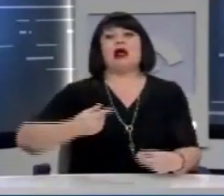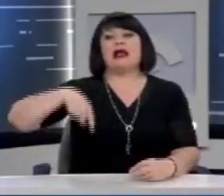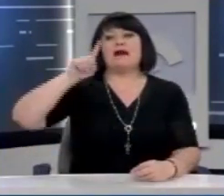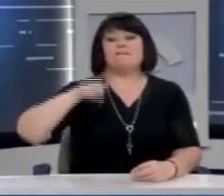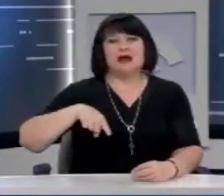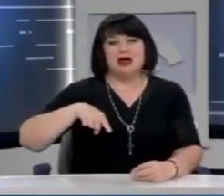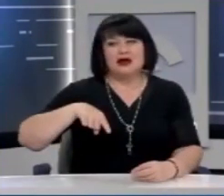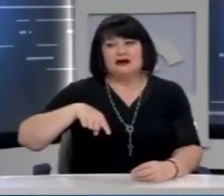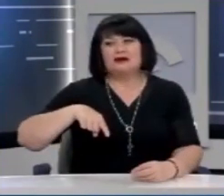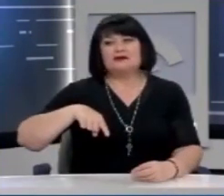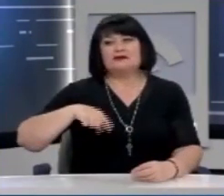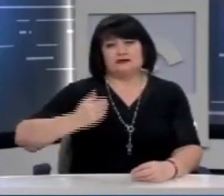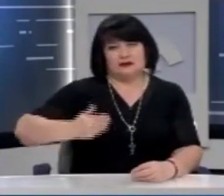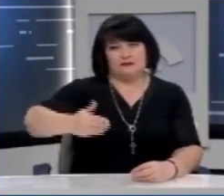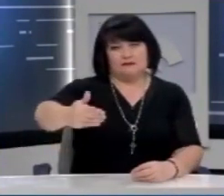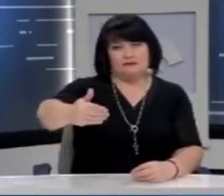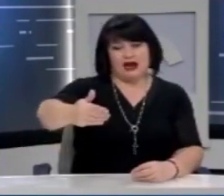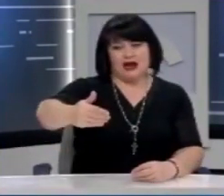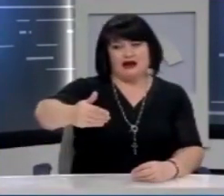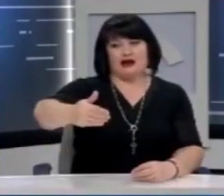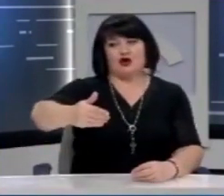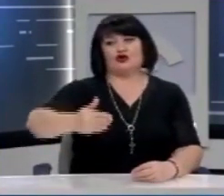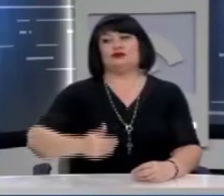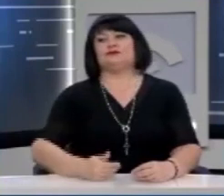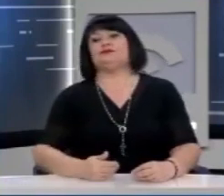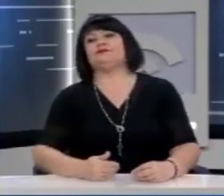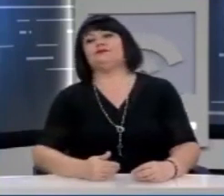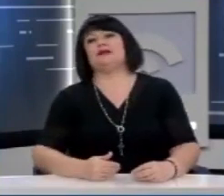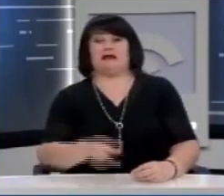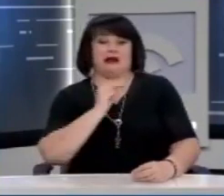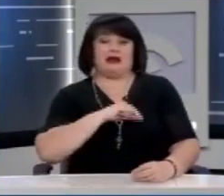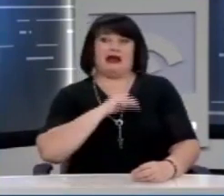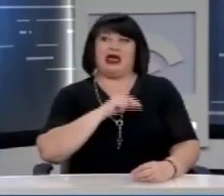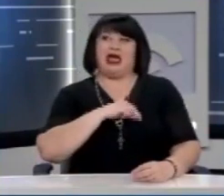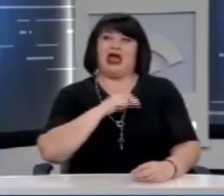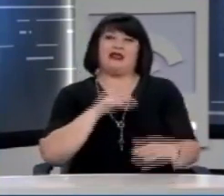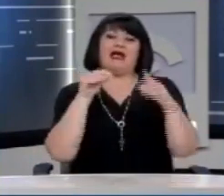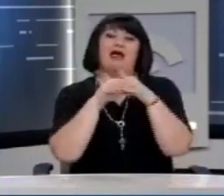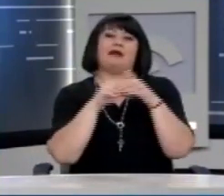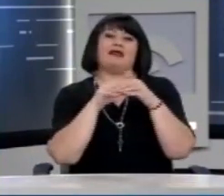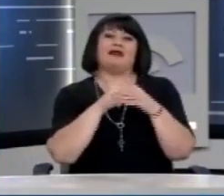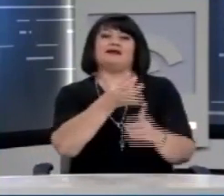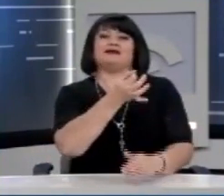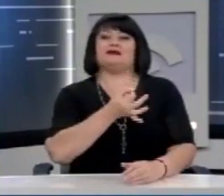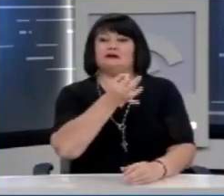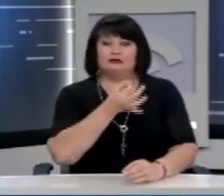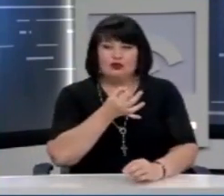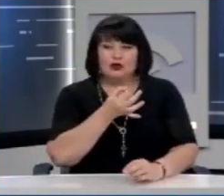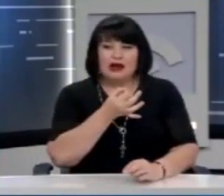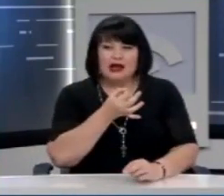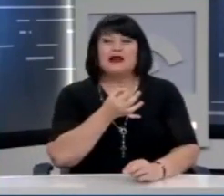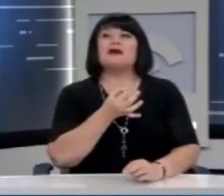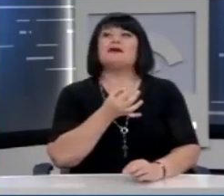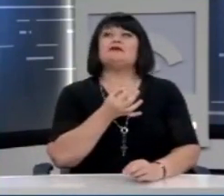μέρες, πάντοτε στο απότερο μέλλον, μόλις αυξηθούν δηλαδή τα κέρδη και οι επενδύσεις των επιχειρηματικών